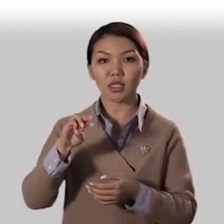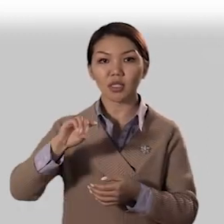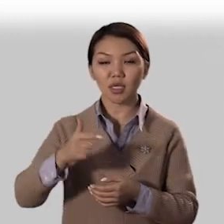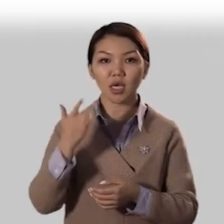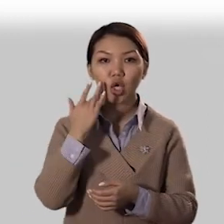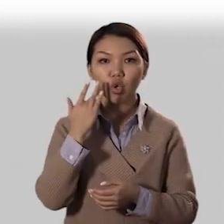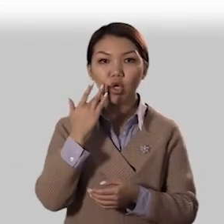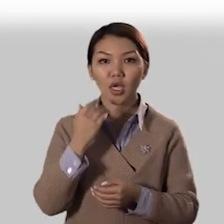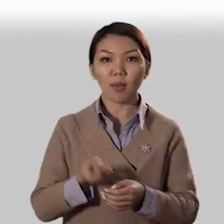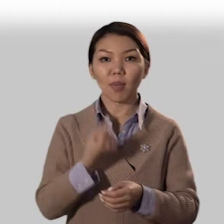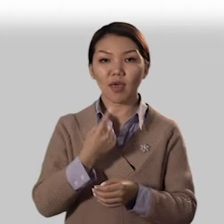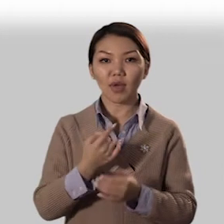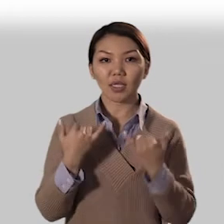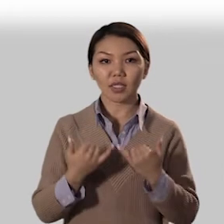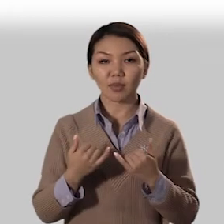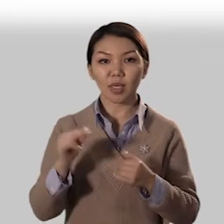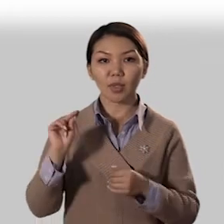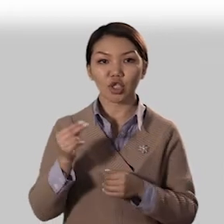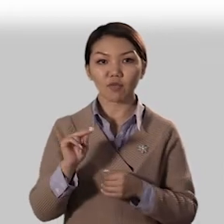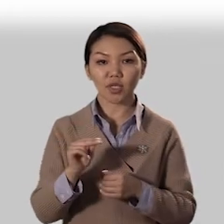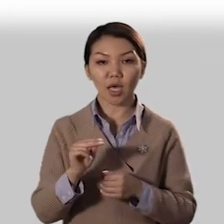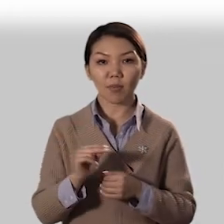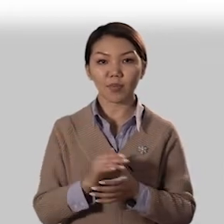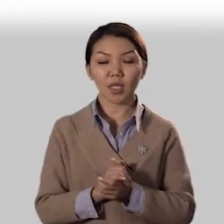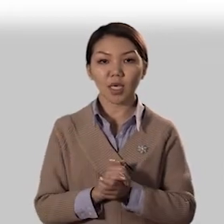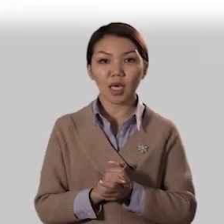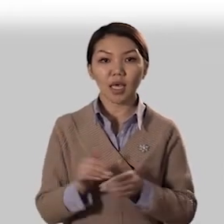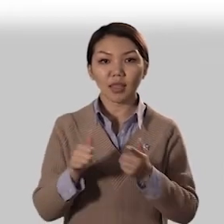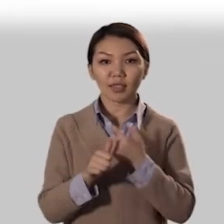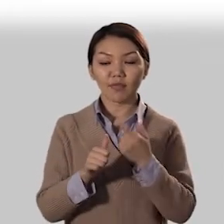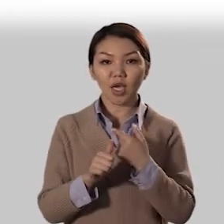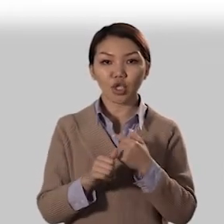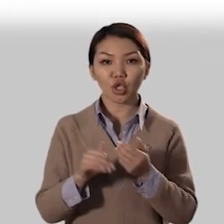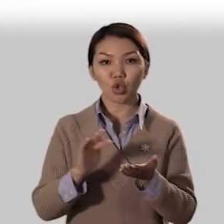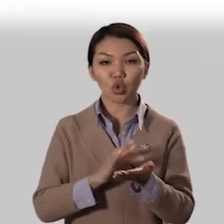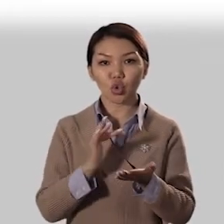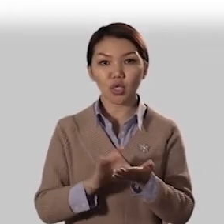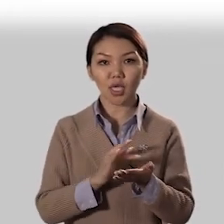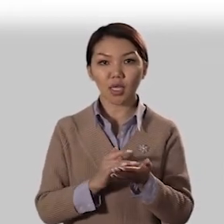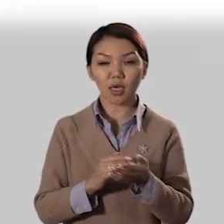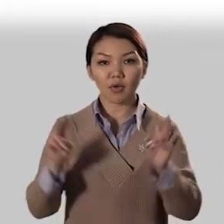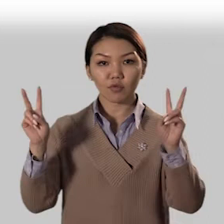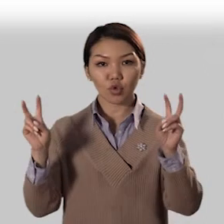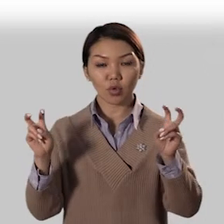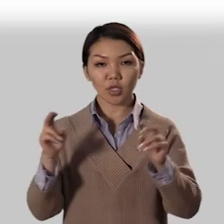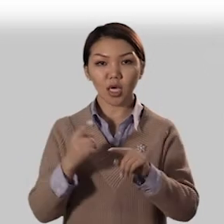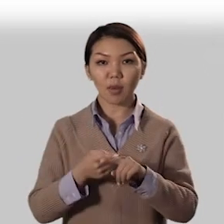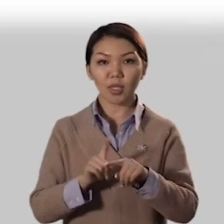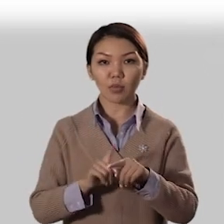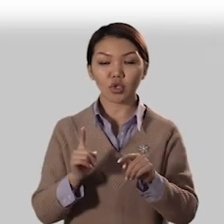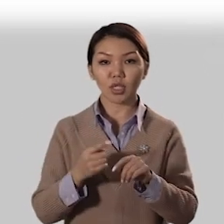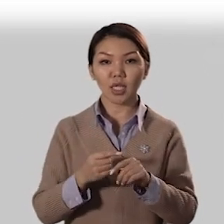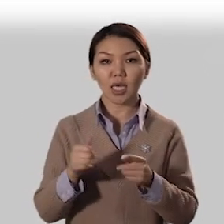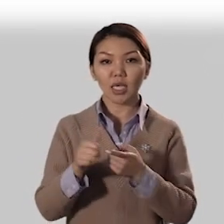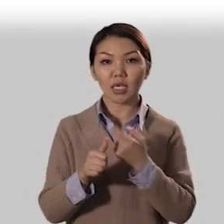название спектакля пишем с большой буквы и заключаем в кавычки имя собственное русский